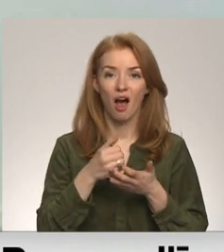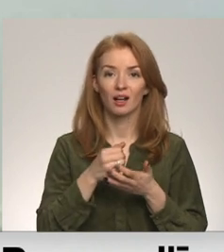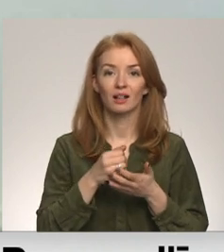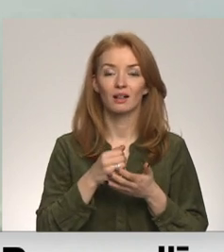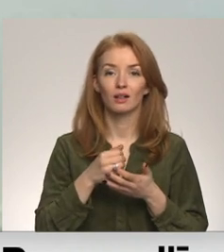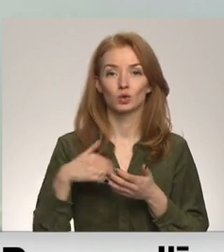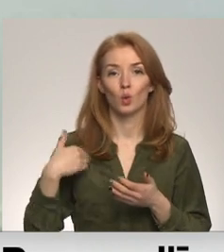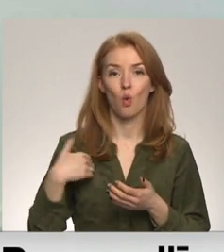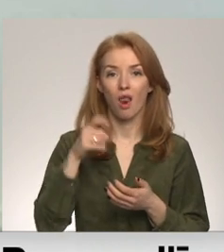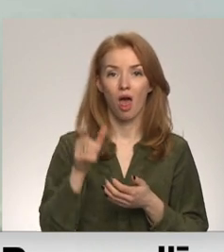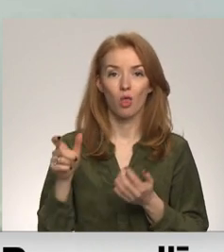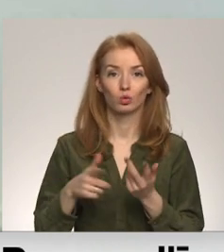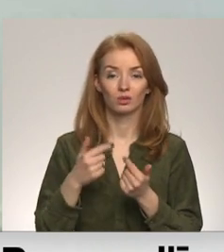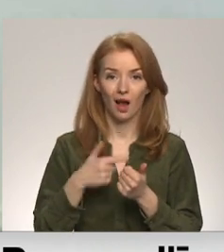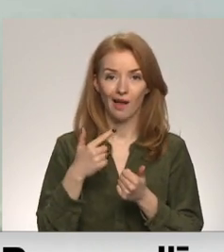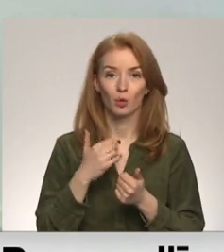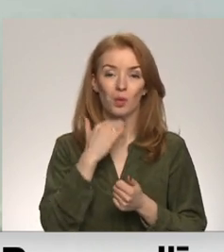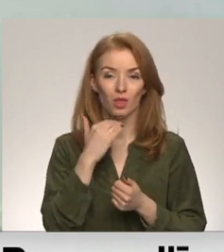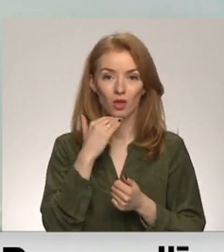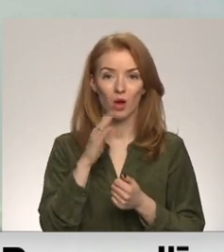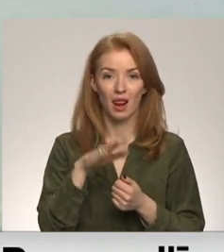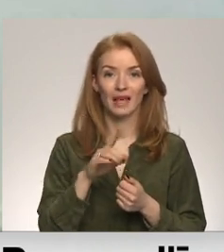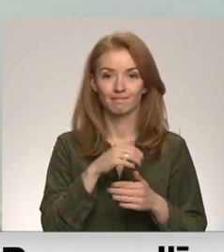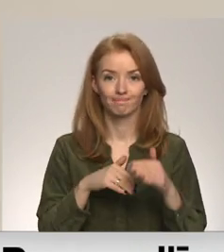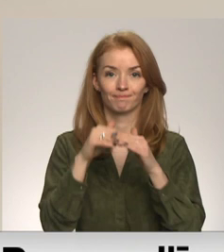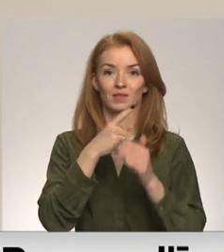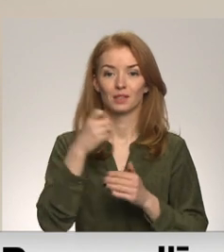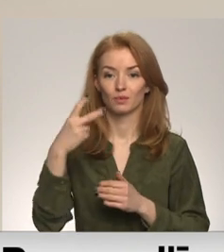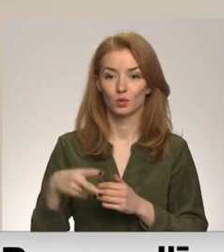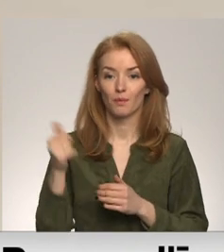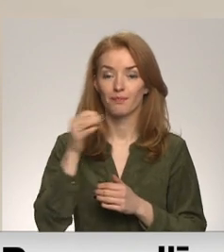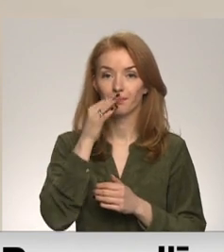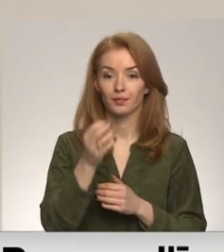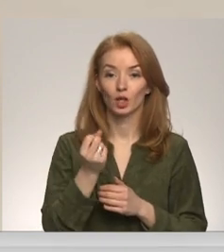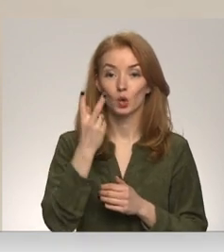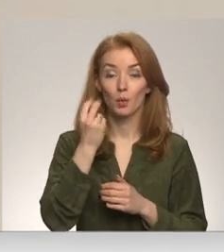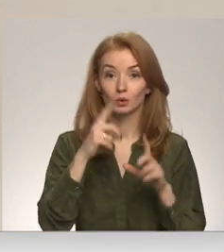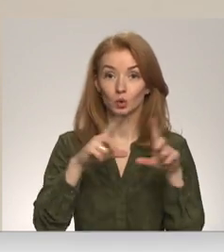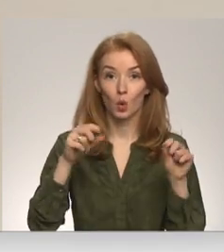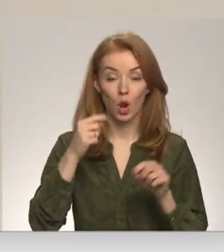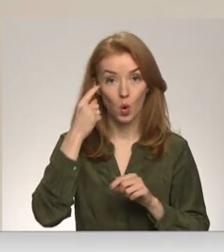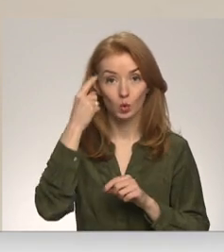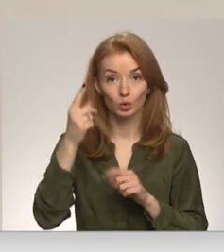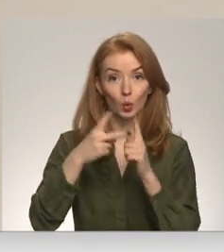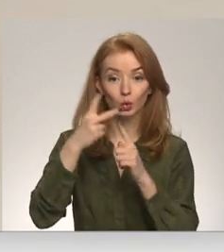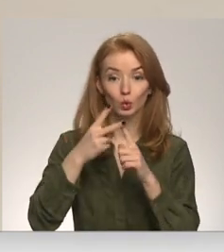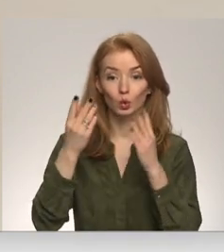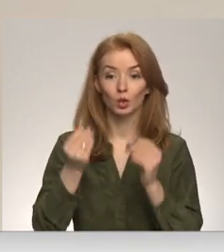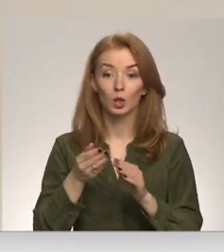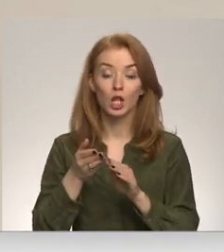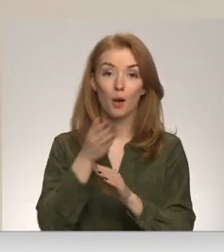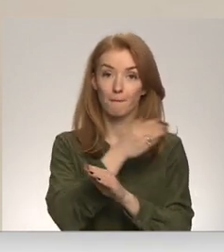skolēnu, lai skolēnu skaits būtu 120. 12. Skola uzzināja pusotru dienu iepriekš par